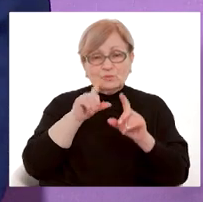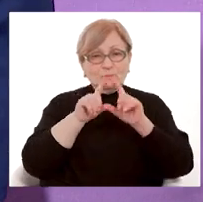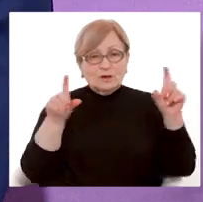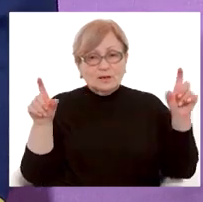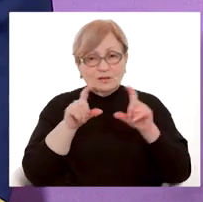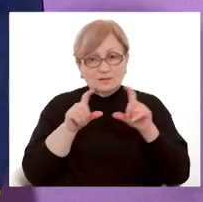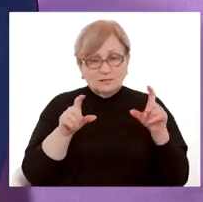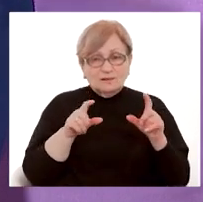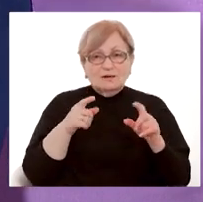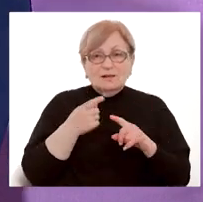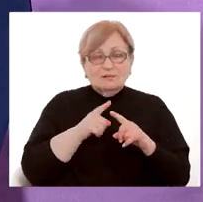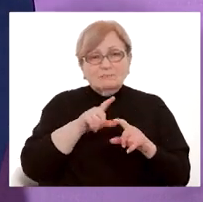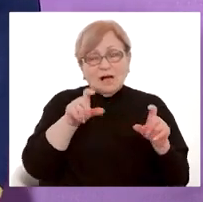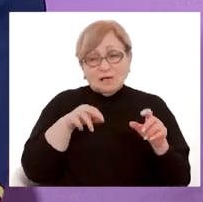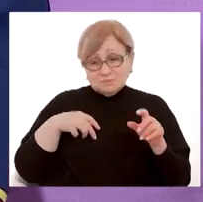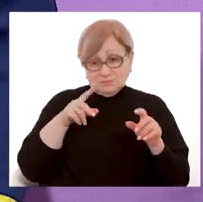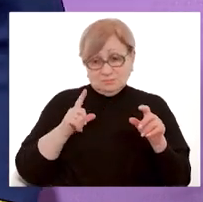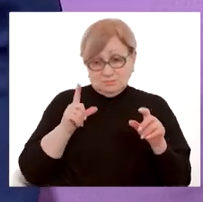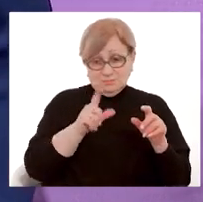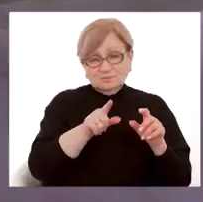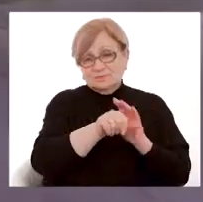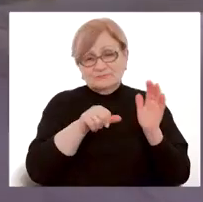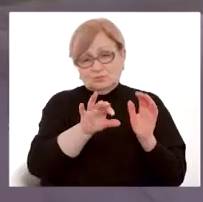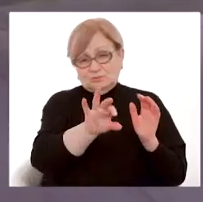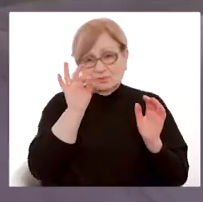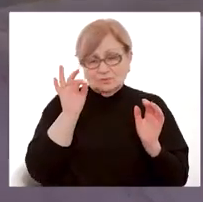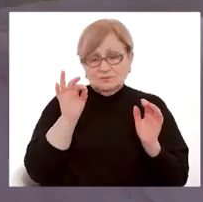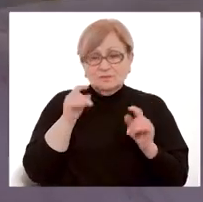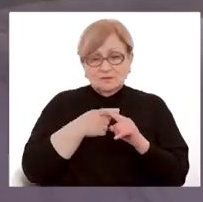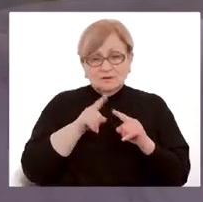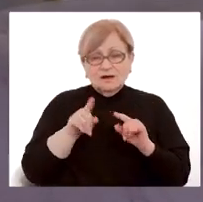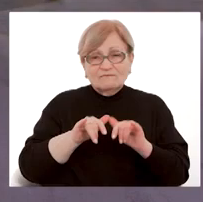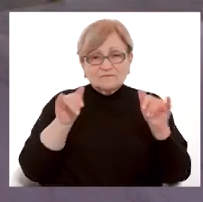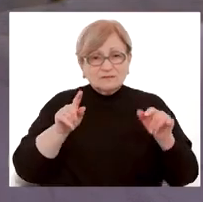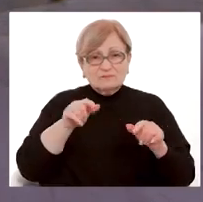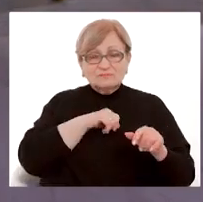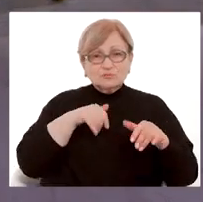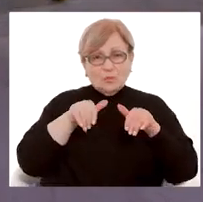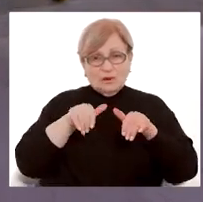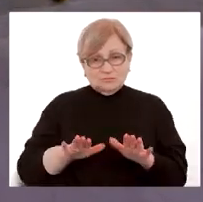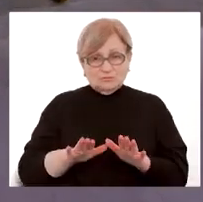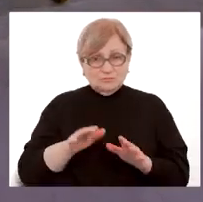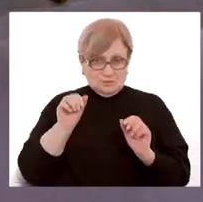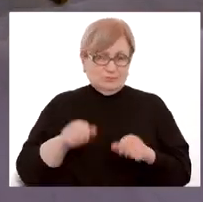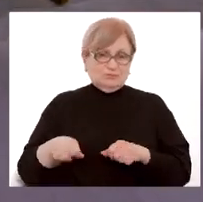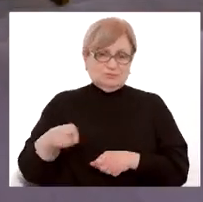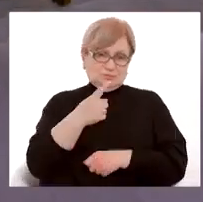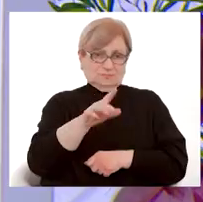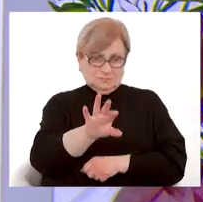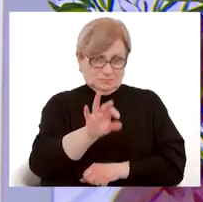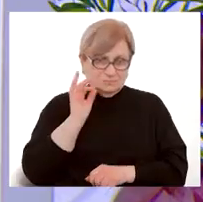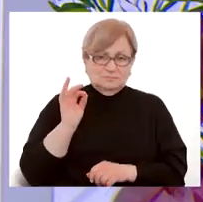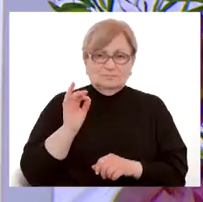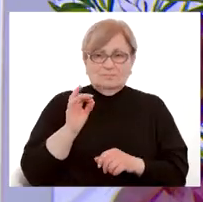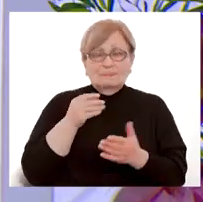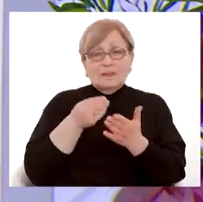მაღაზიაში, ამ დროს სხვა უნარებიც ვითარდება, ხო? მაგალითად გადაწყვეტილების მიღება, თქვა რაღაცა ორგანიზაციული მხარეც, ხო? ან თქვა შემდეგ